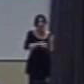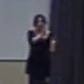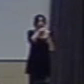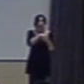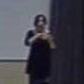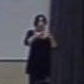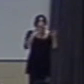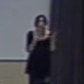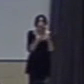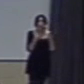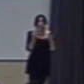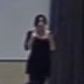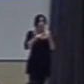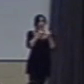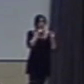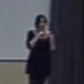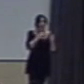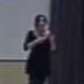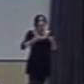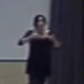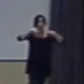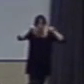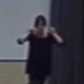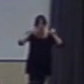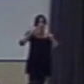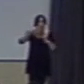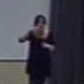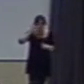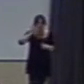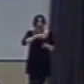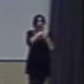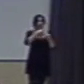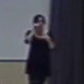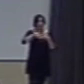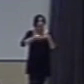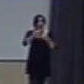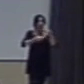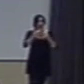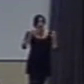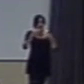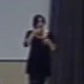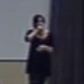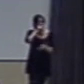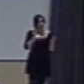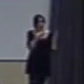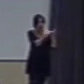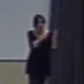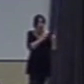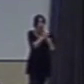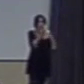sobre política internacional, complementa la difusió de les seves reflexions mitjançant també el seu compte de Twitter, el poden trobar